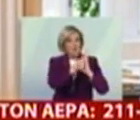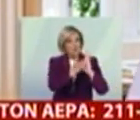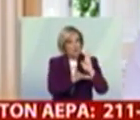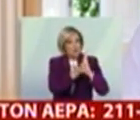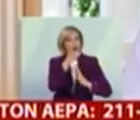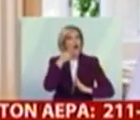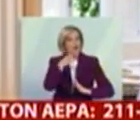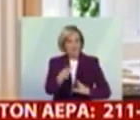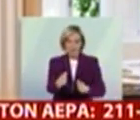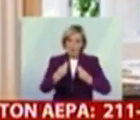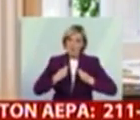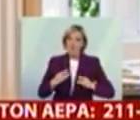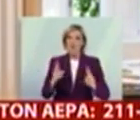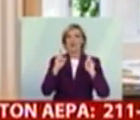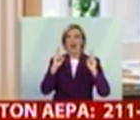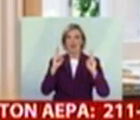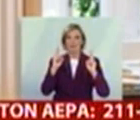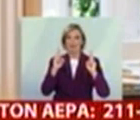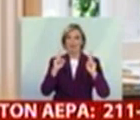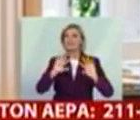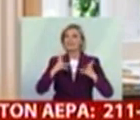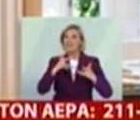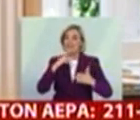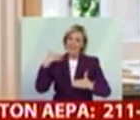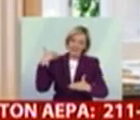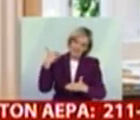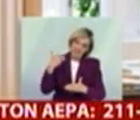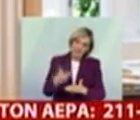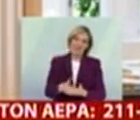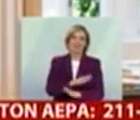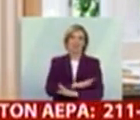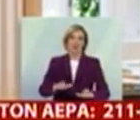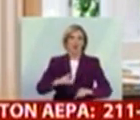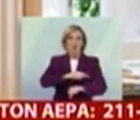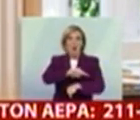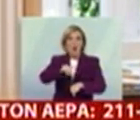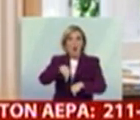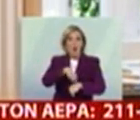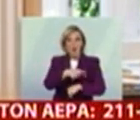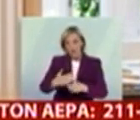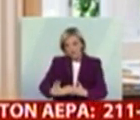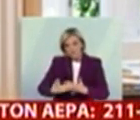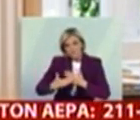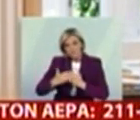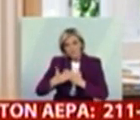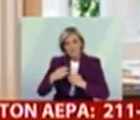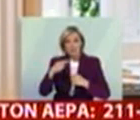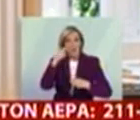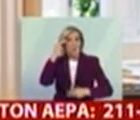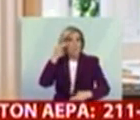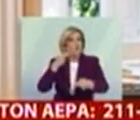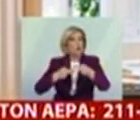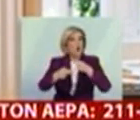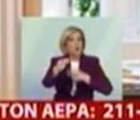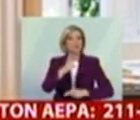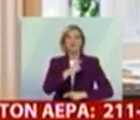επιβιώνει. Αυτό λοιπόν είναι αδιανόητο, να μπορεί να οξυγονώνεται ο εγκέφαλος, έστω και με αυτό το λίγο οξυγόνο που